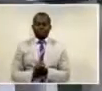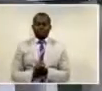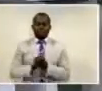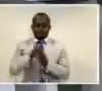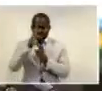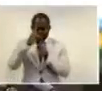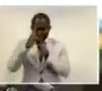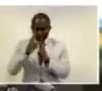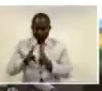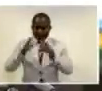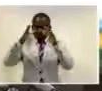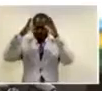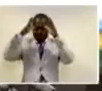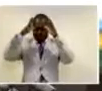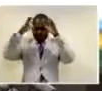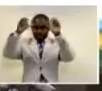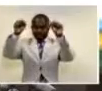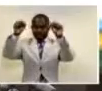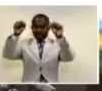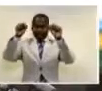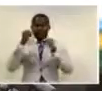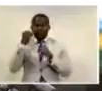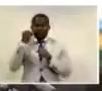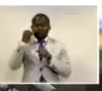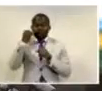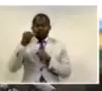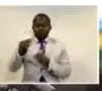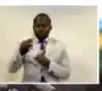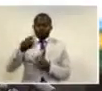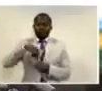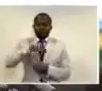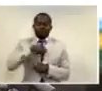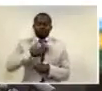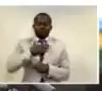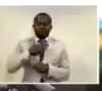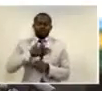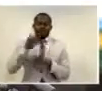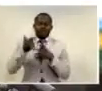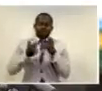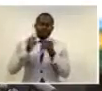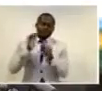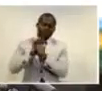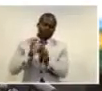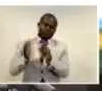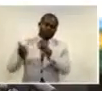nyakubahwa perezida wa Repubulika nubwo twishimira byinshi twagezeho mu nzira